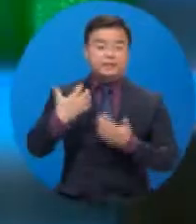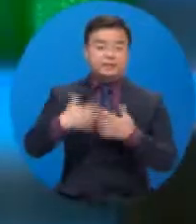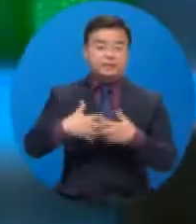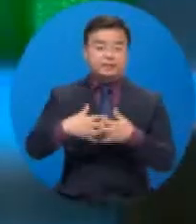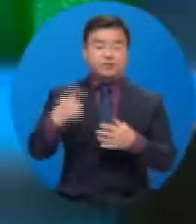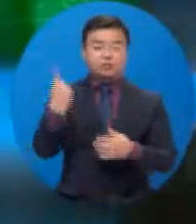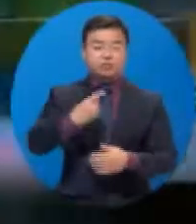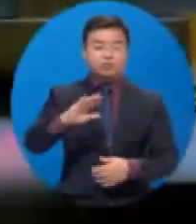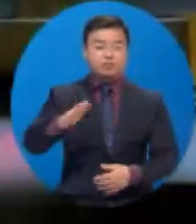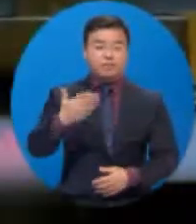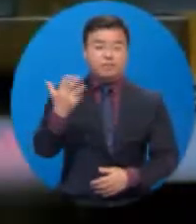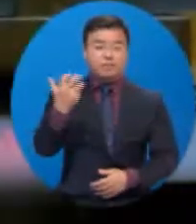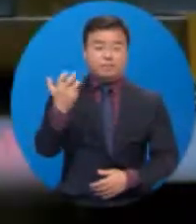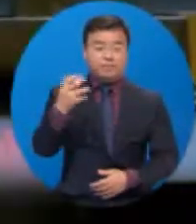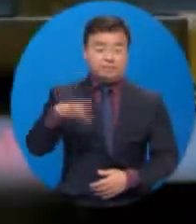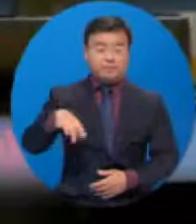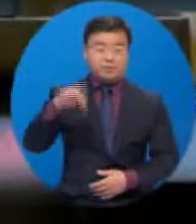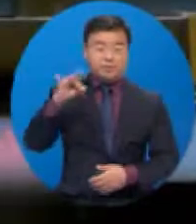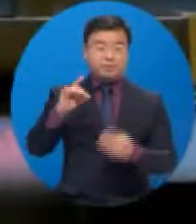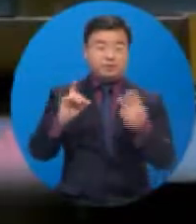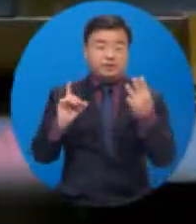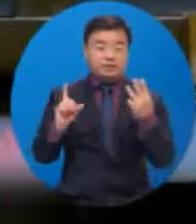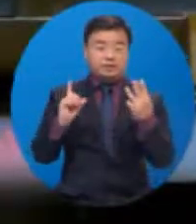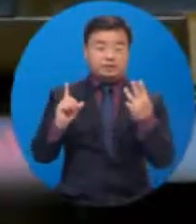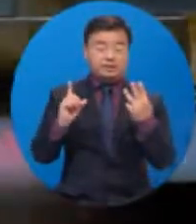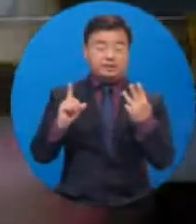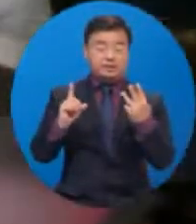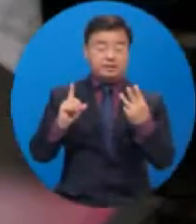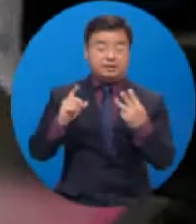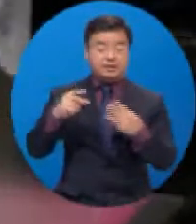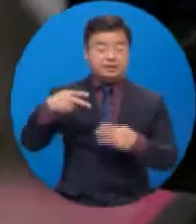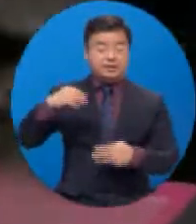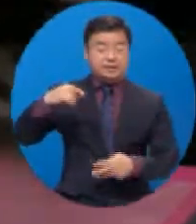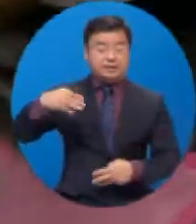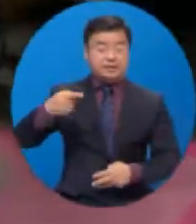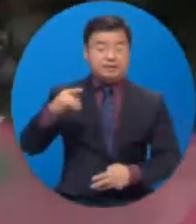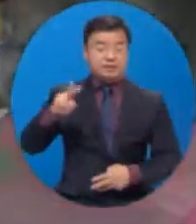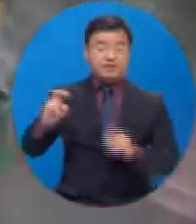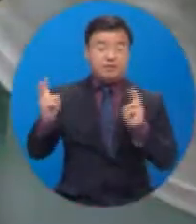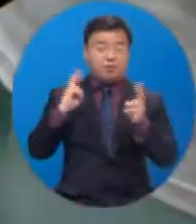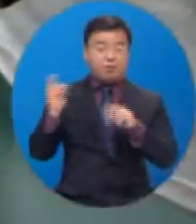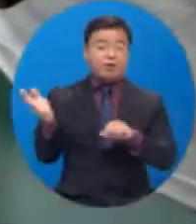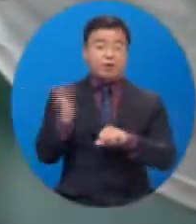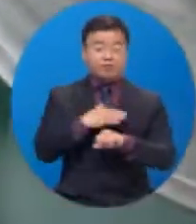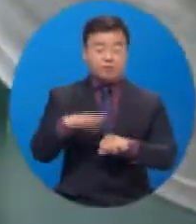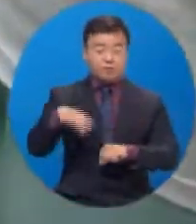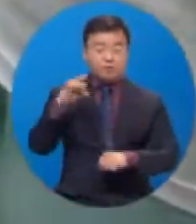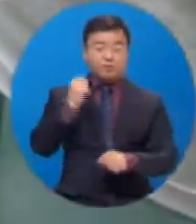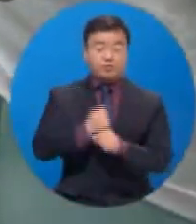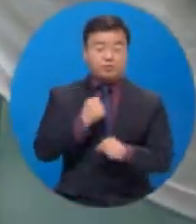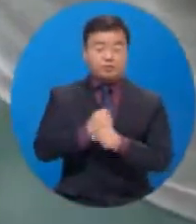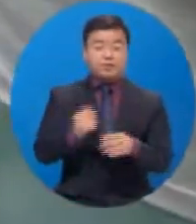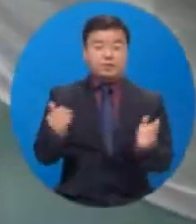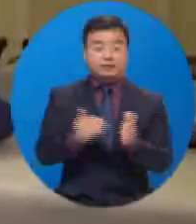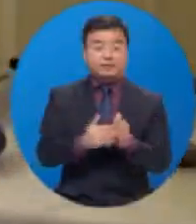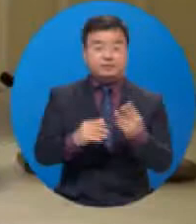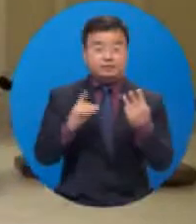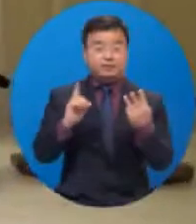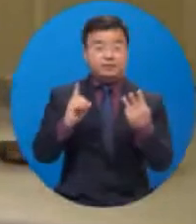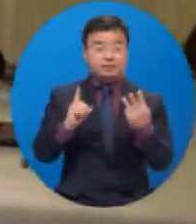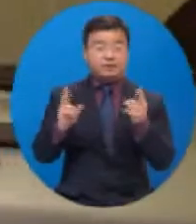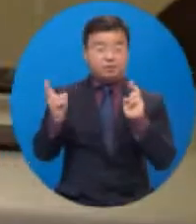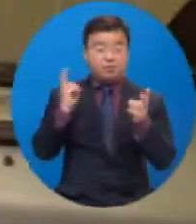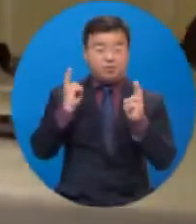1980년대 초반 미국의 3D 시스템즈사에 의해서 처음 개발됐습니다. 3D 프린터를 만든